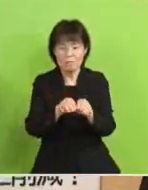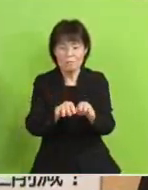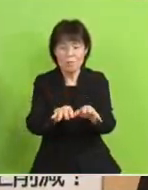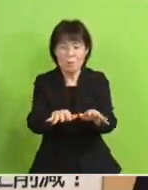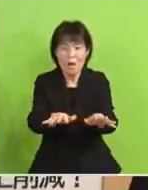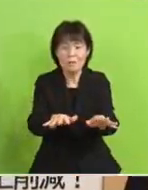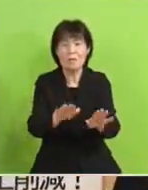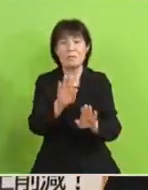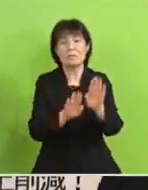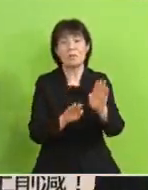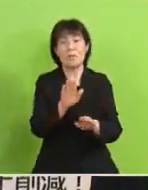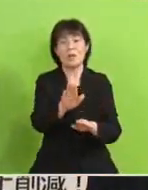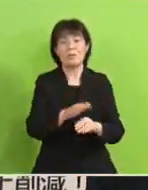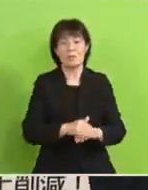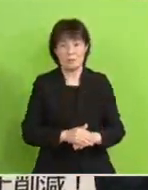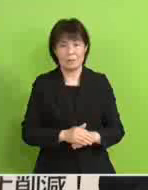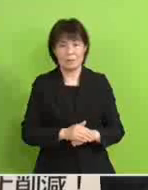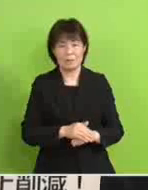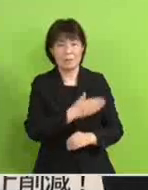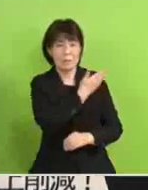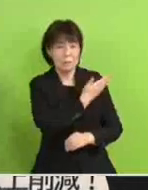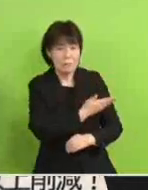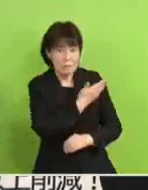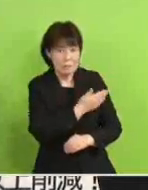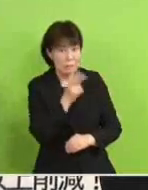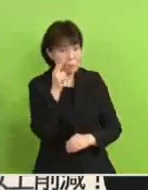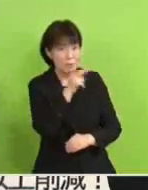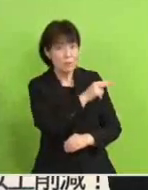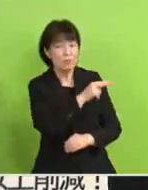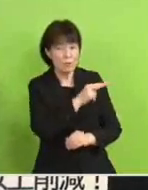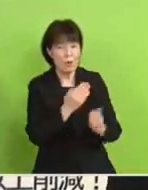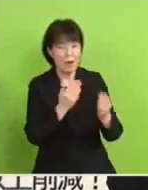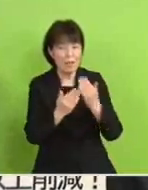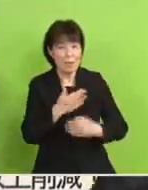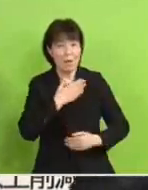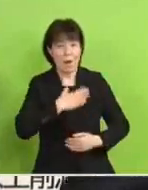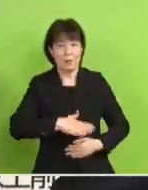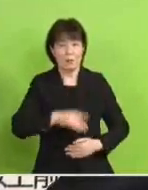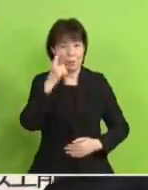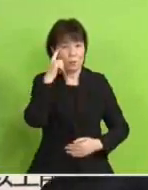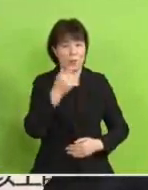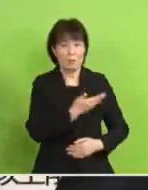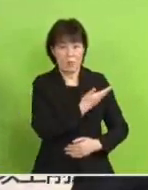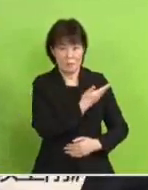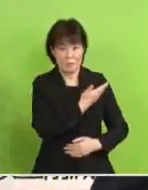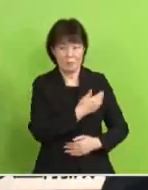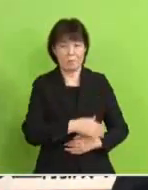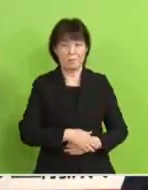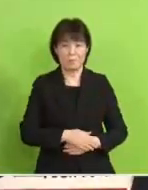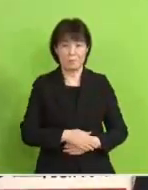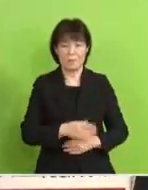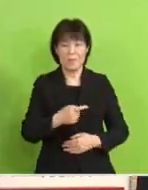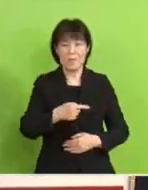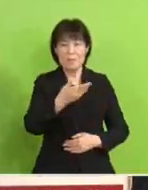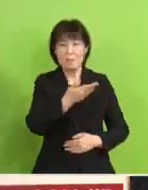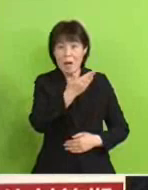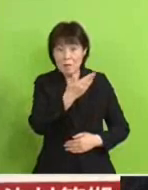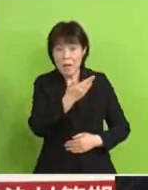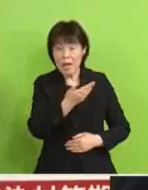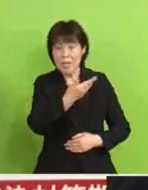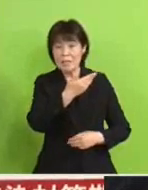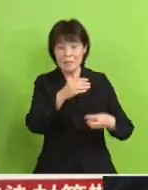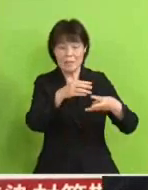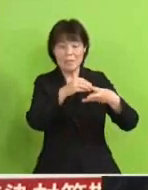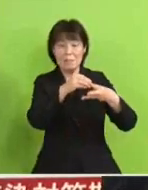われております。この2つのグラフを見ますとその傾向は明らかでございます。一番上のグラフ